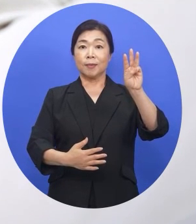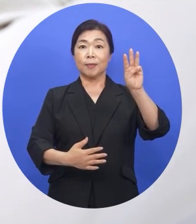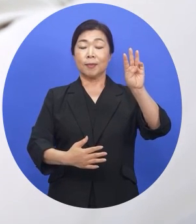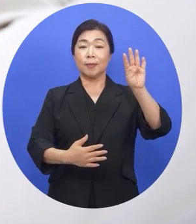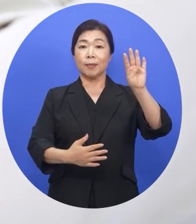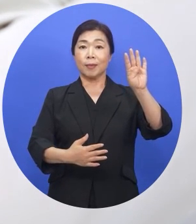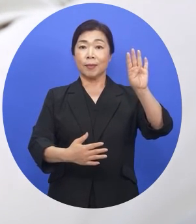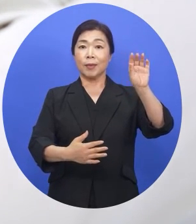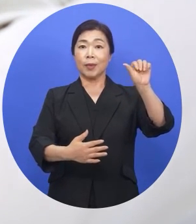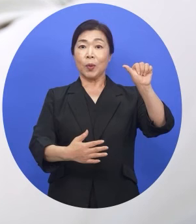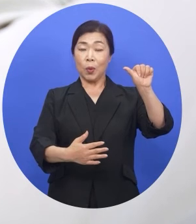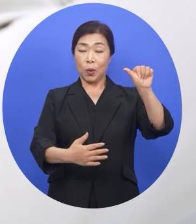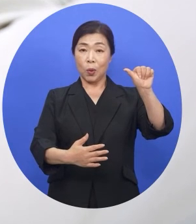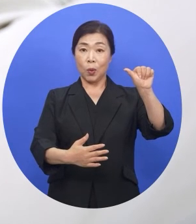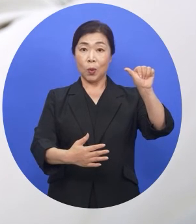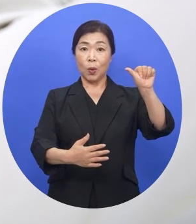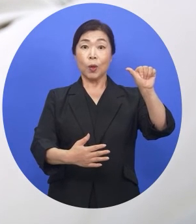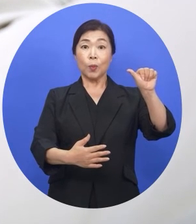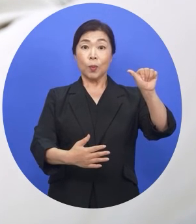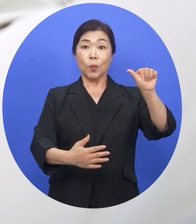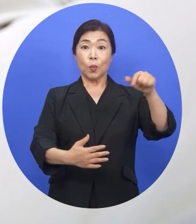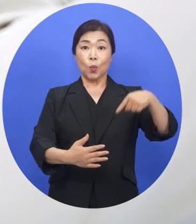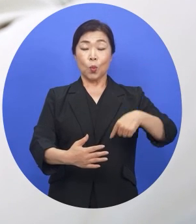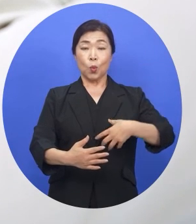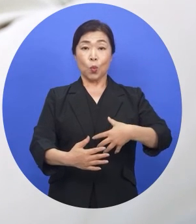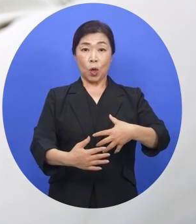셋, 넷, 다섯.